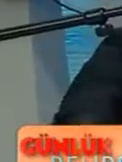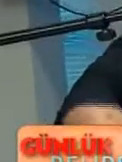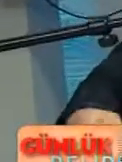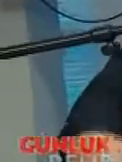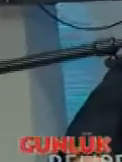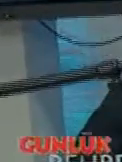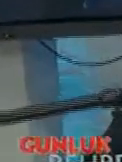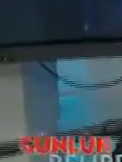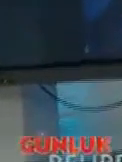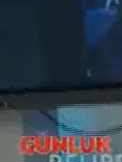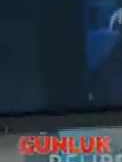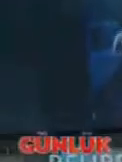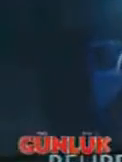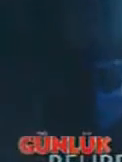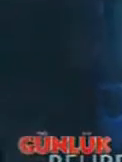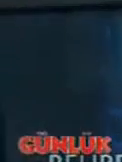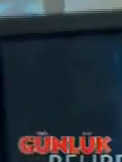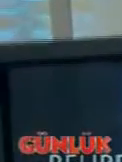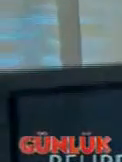Yayı aha binsem